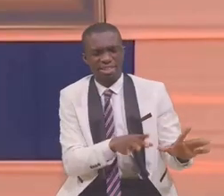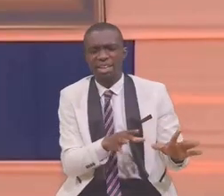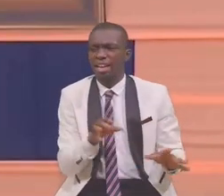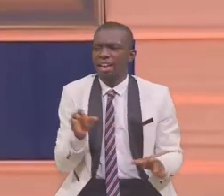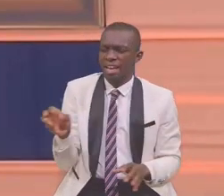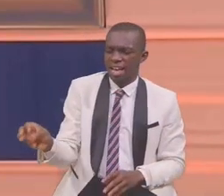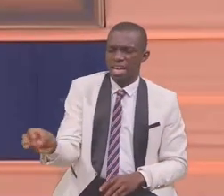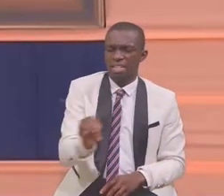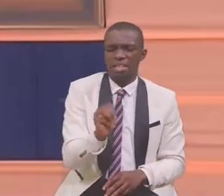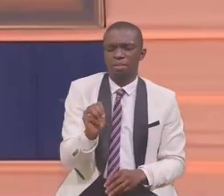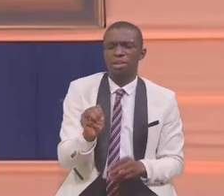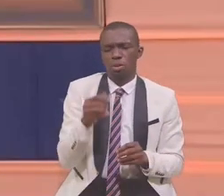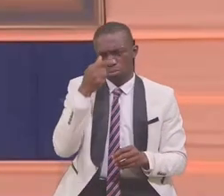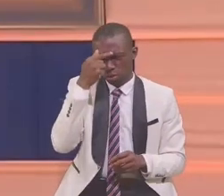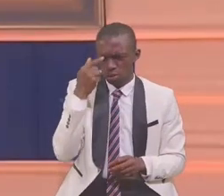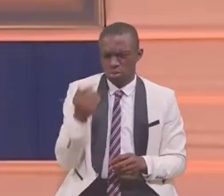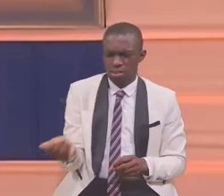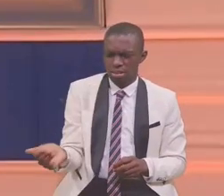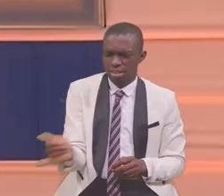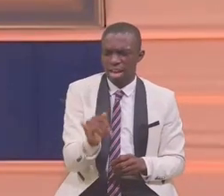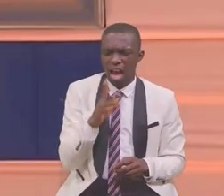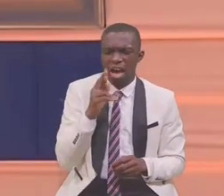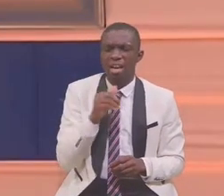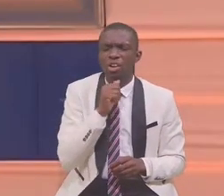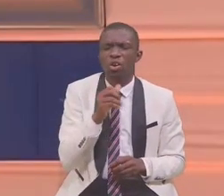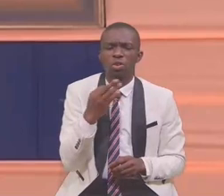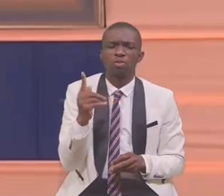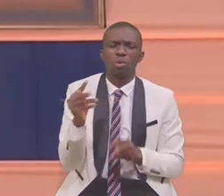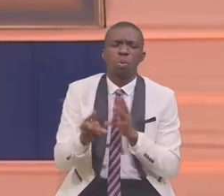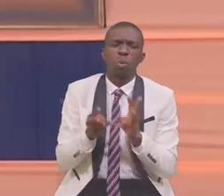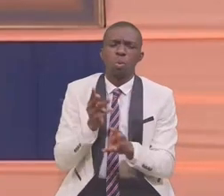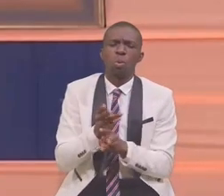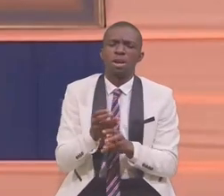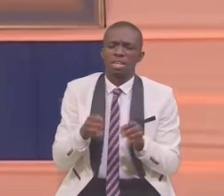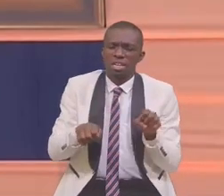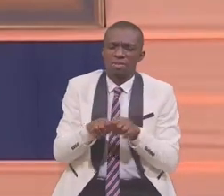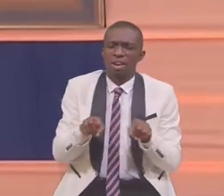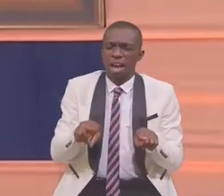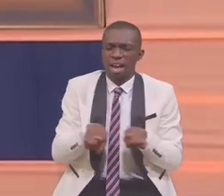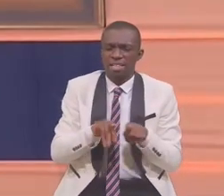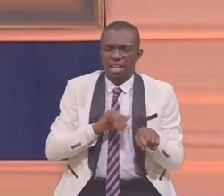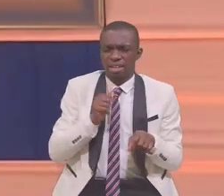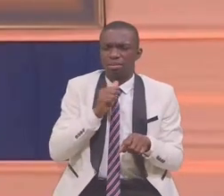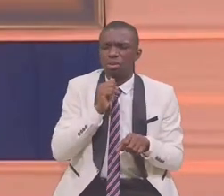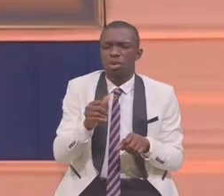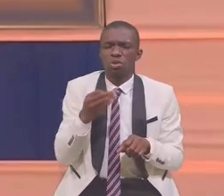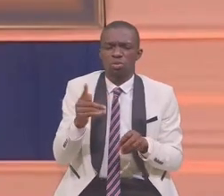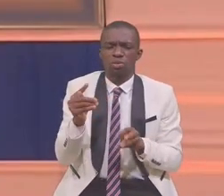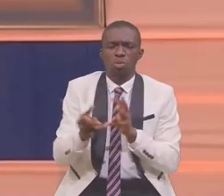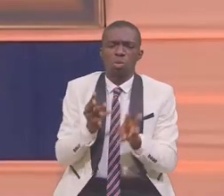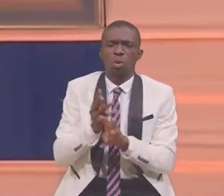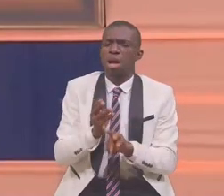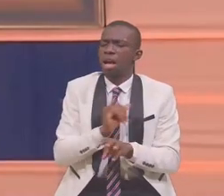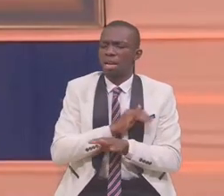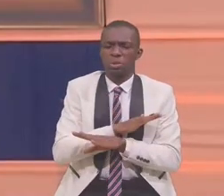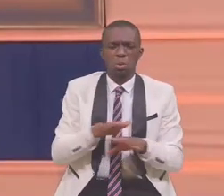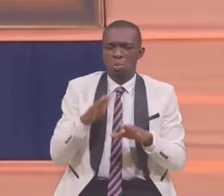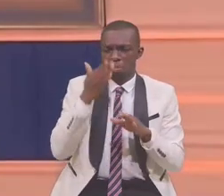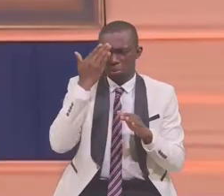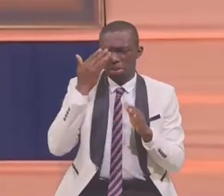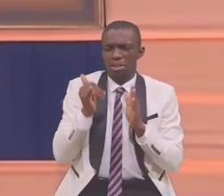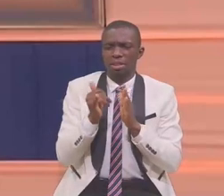monde, comme moi, je ne suis pas du monde. Je ne te prie pas de les ôter du monde,